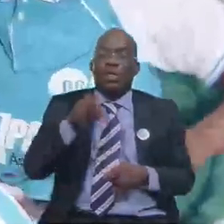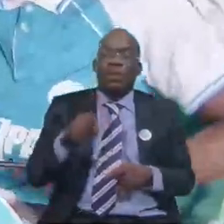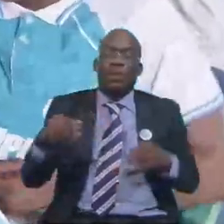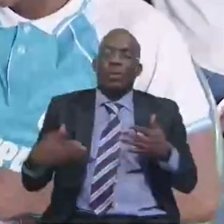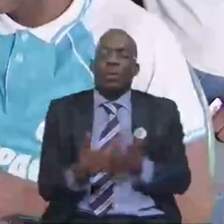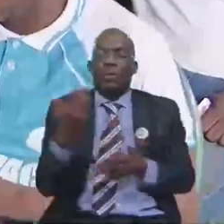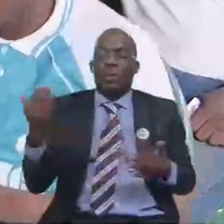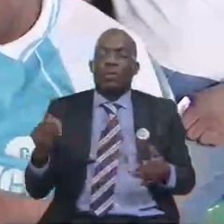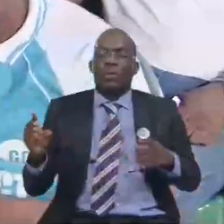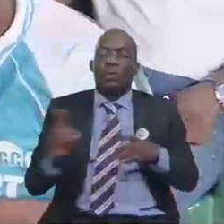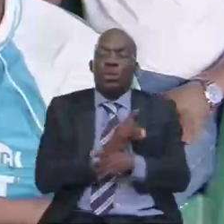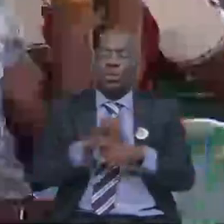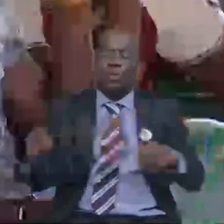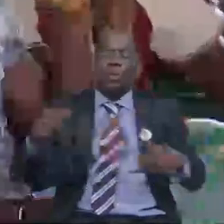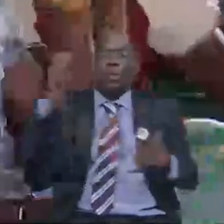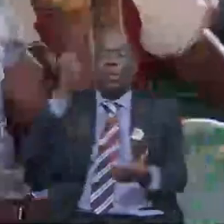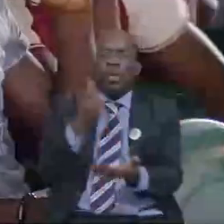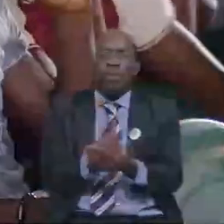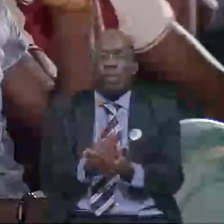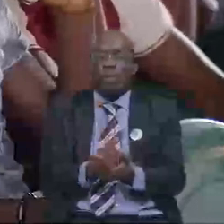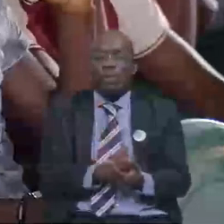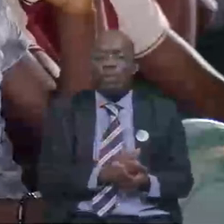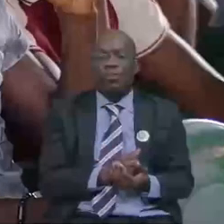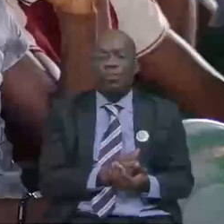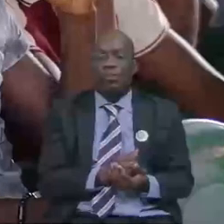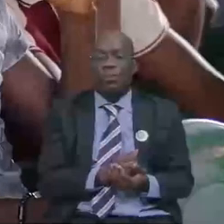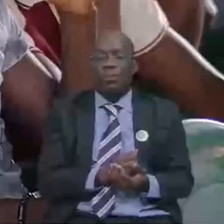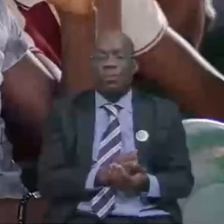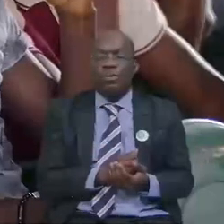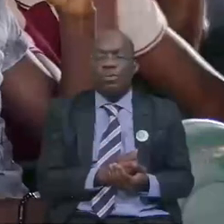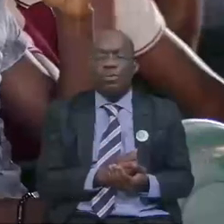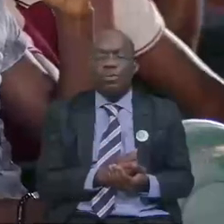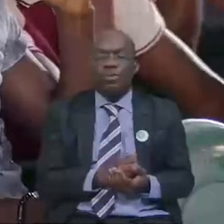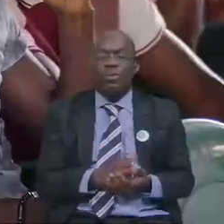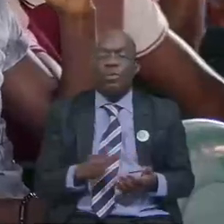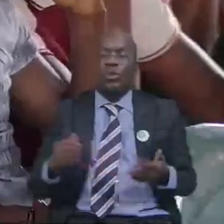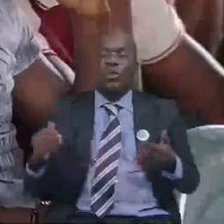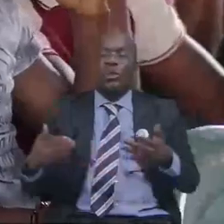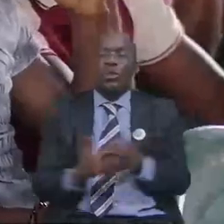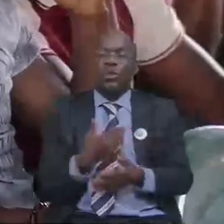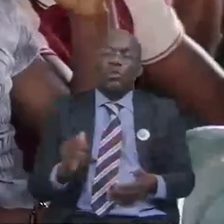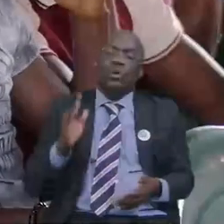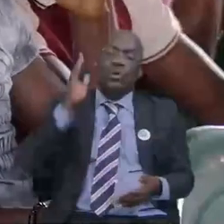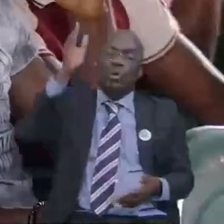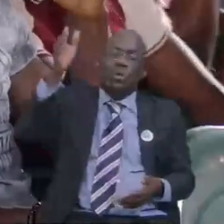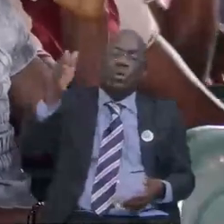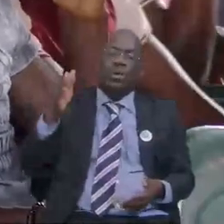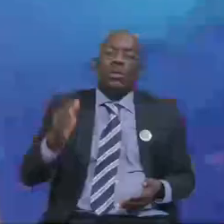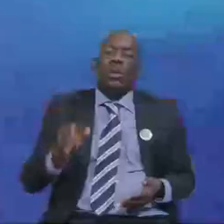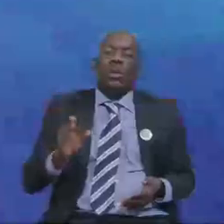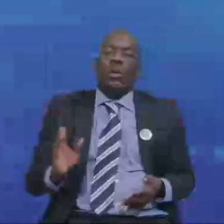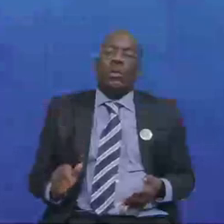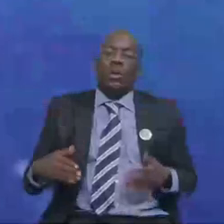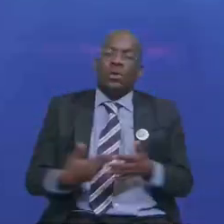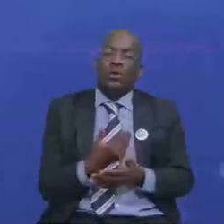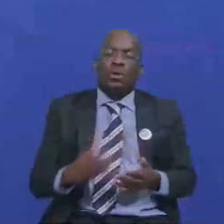discipline AMEN une nouvelle destinée une nouvelle destination troisième point